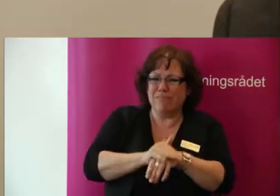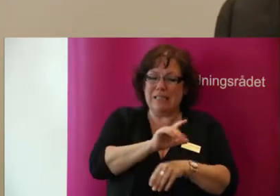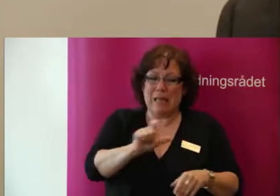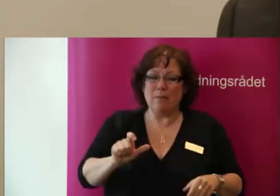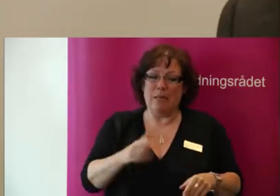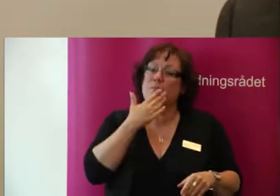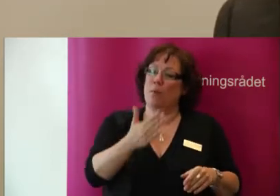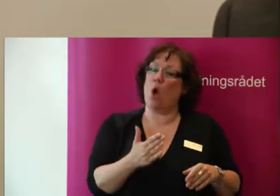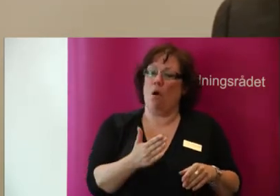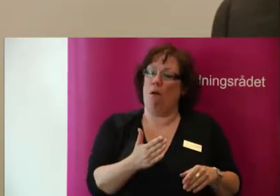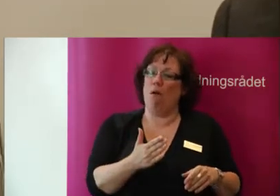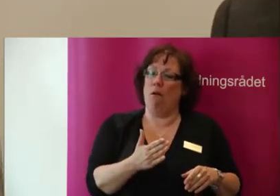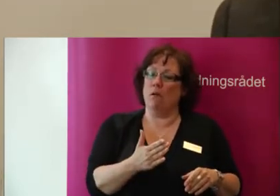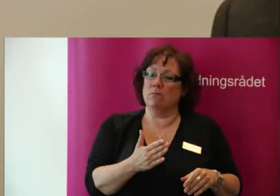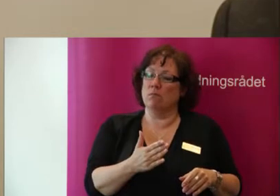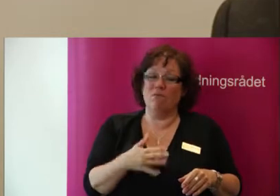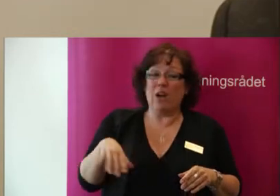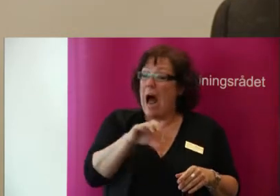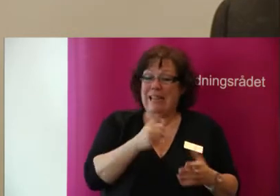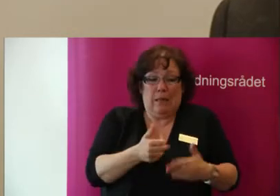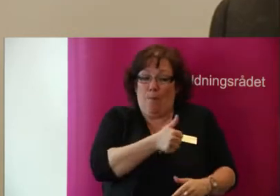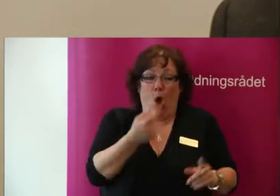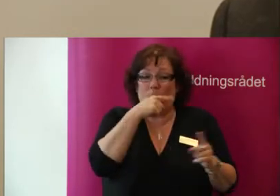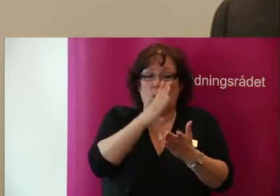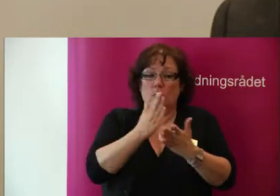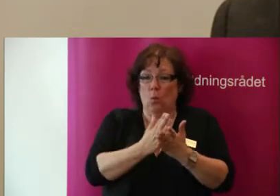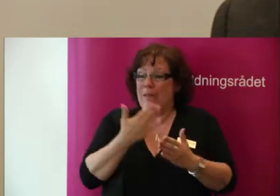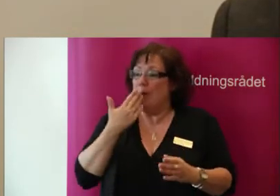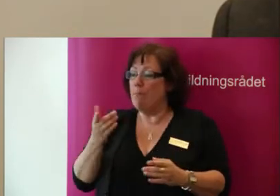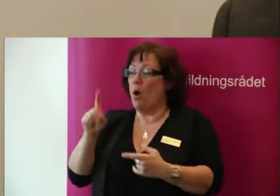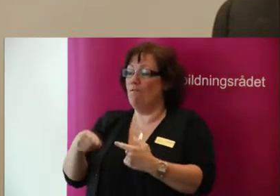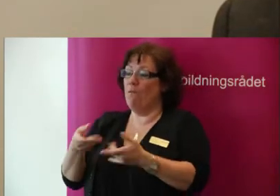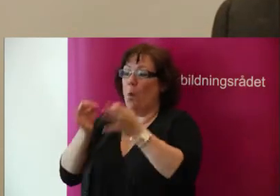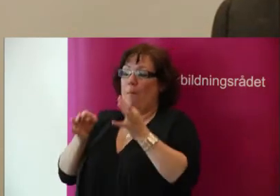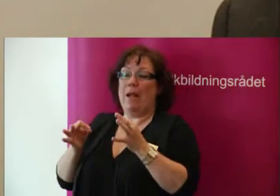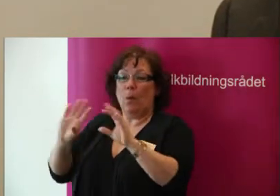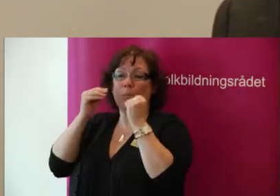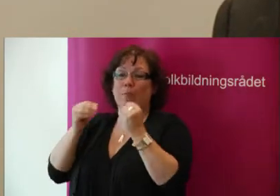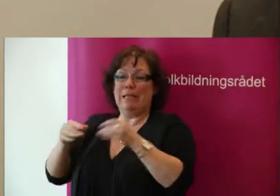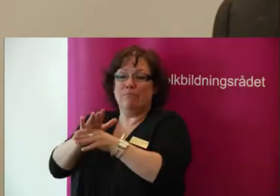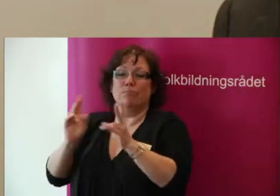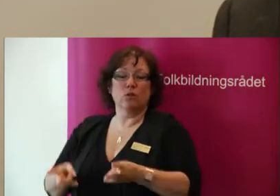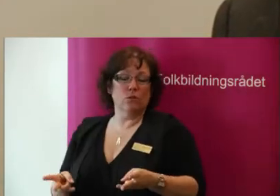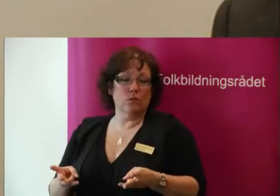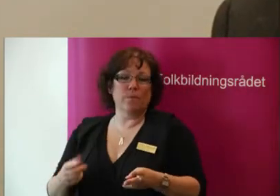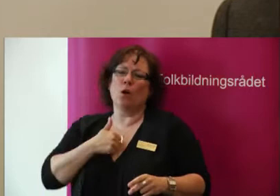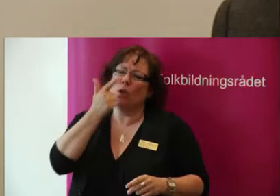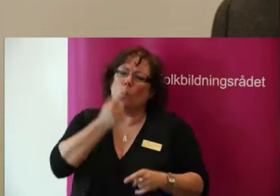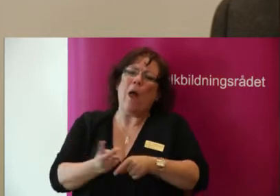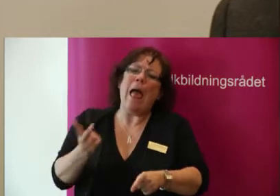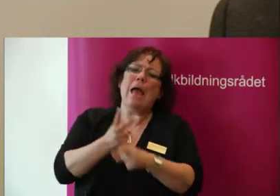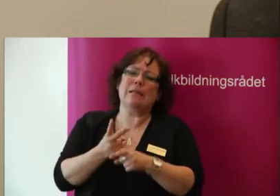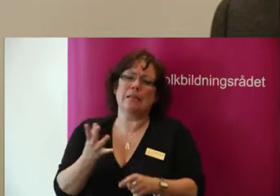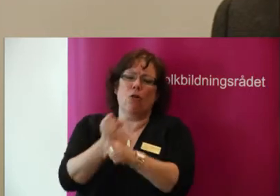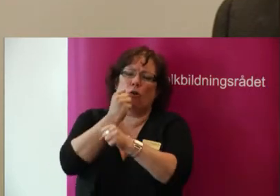ett framgångsrecept för alla möjliga verksamheter, inklusive det formella utbildningsväsendet. Och det som jag tror är kanske extra framgångsrikt här, det